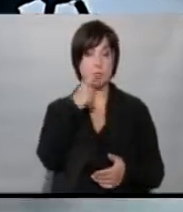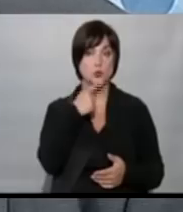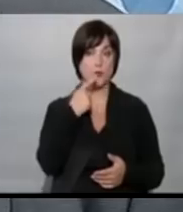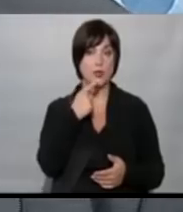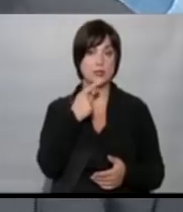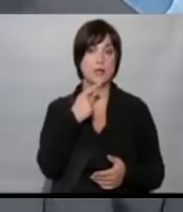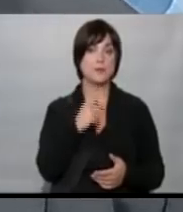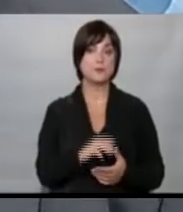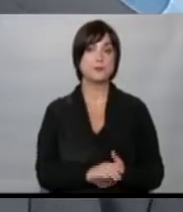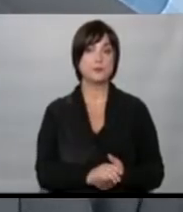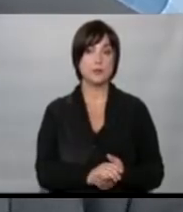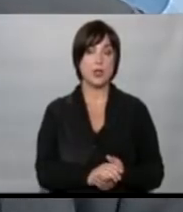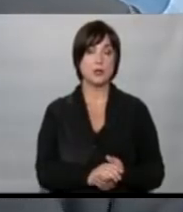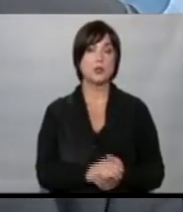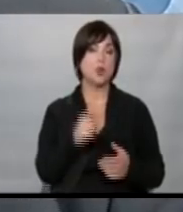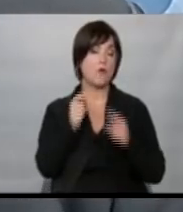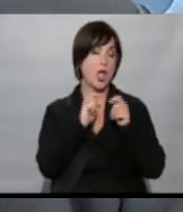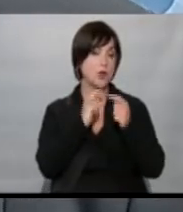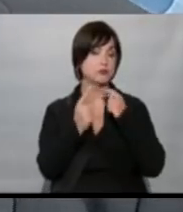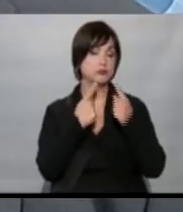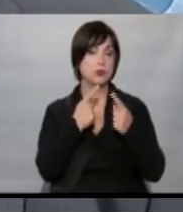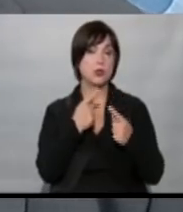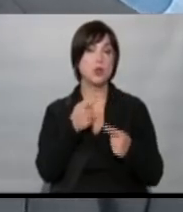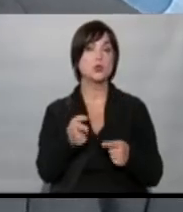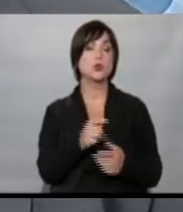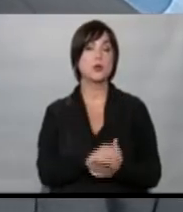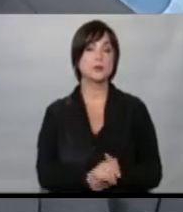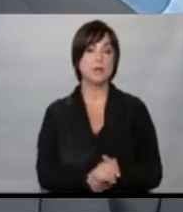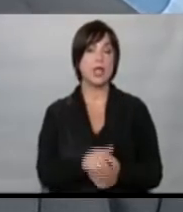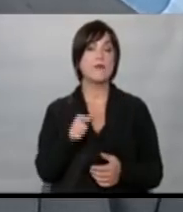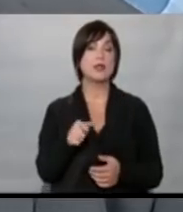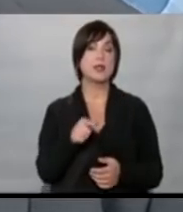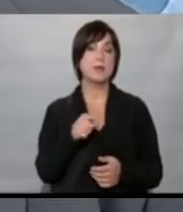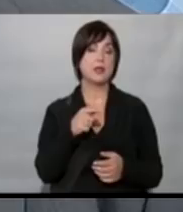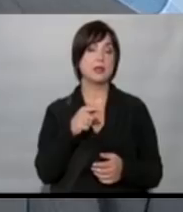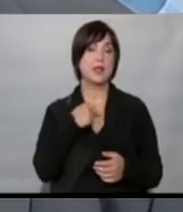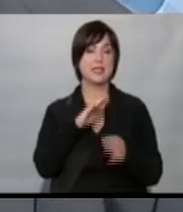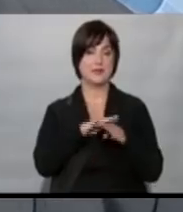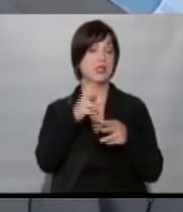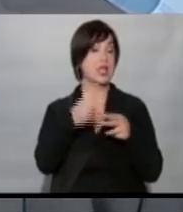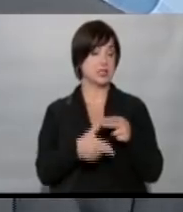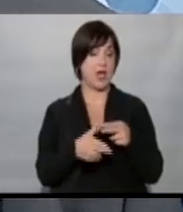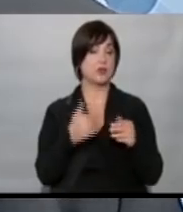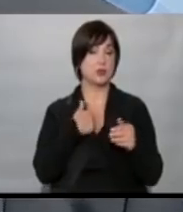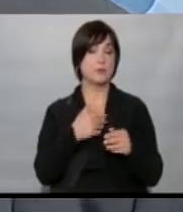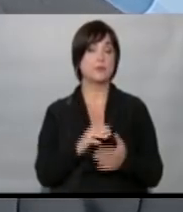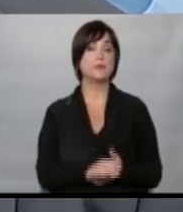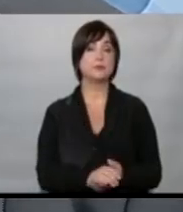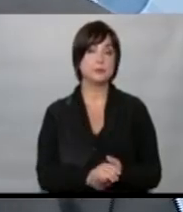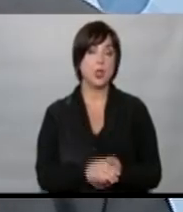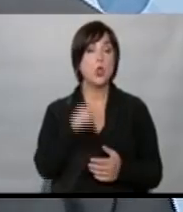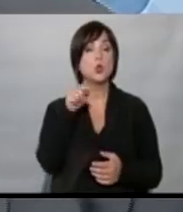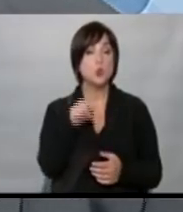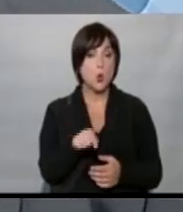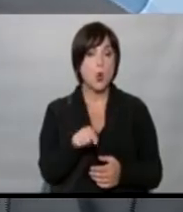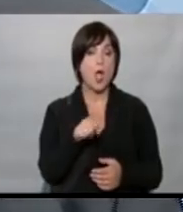велите. Меѓутоа, консултативниот референдум, ајде ќе ми исправи Спасов. Не само да завршам, да ја дополнам поентата. Значи, тука